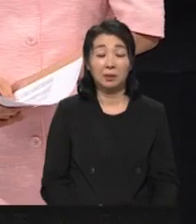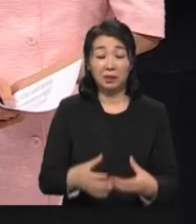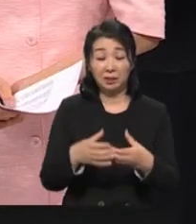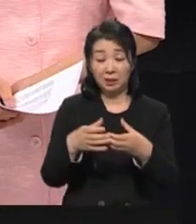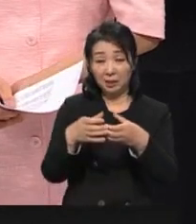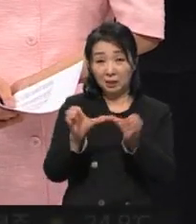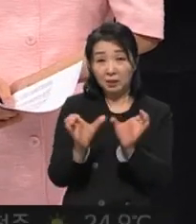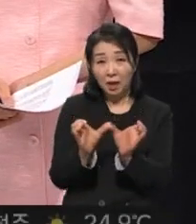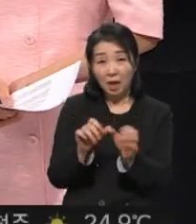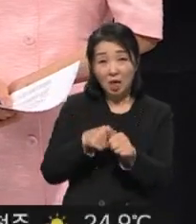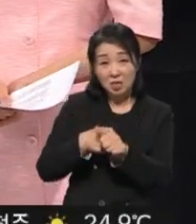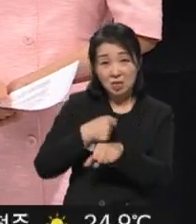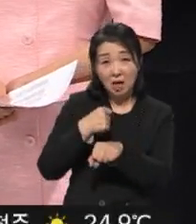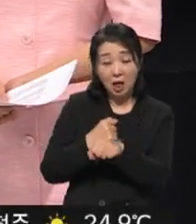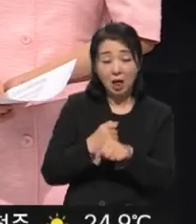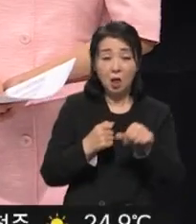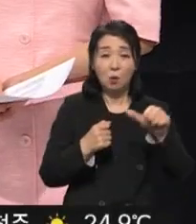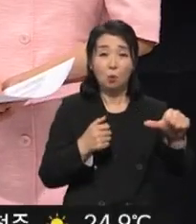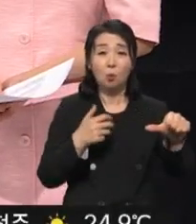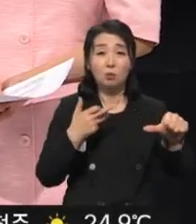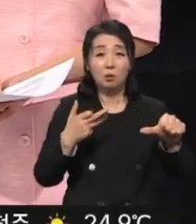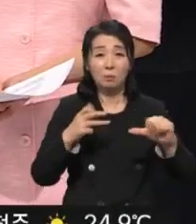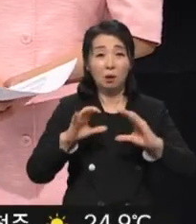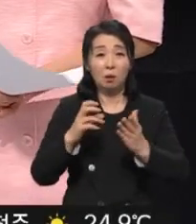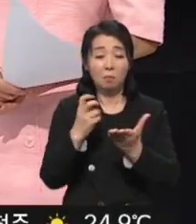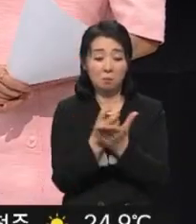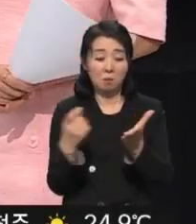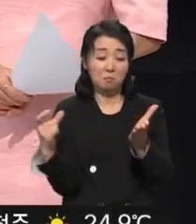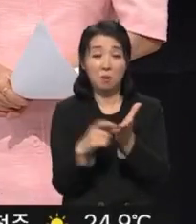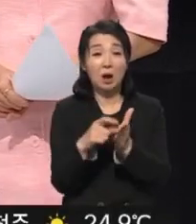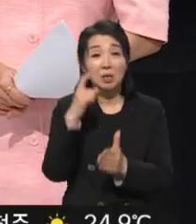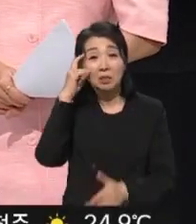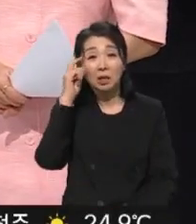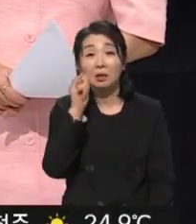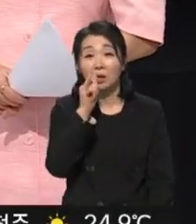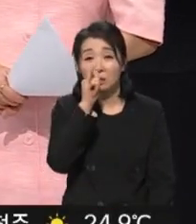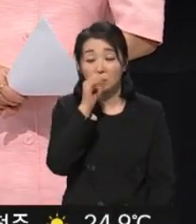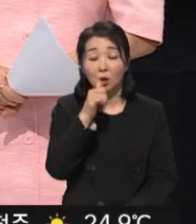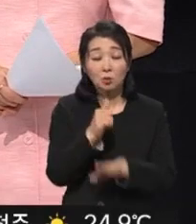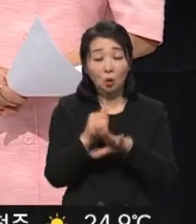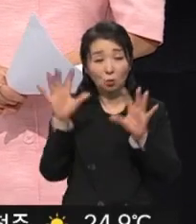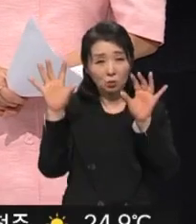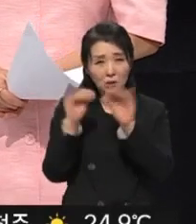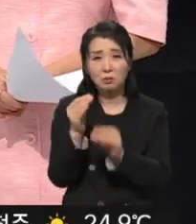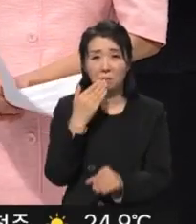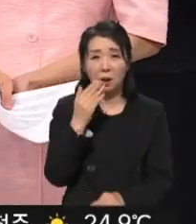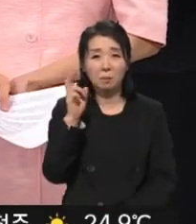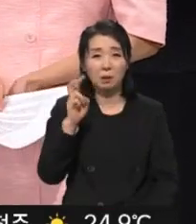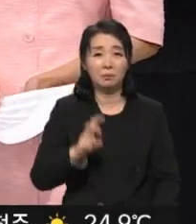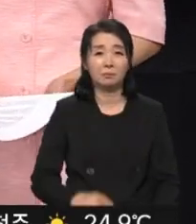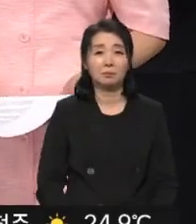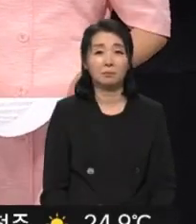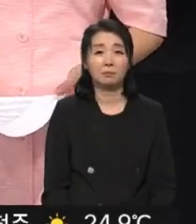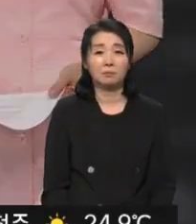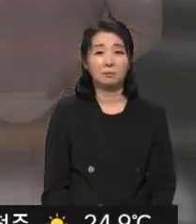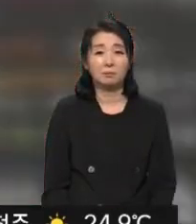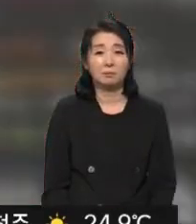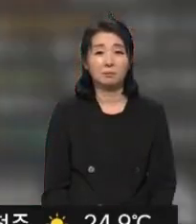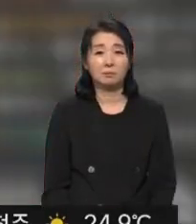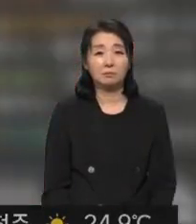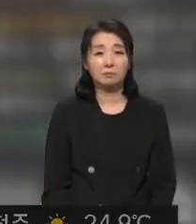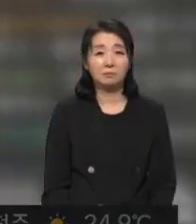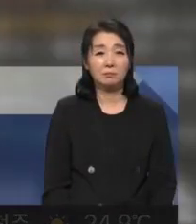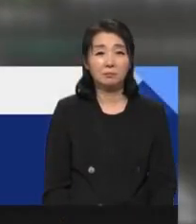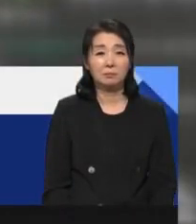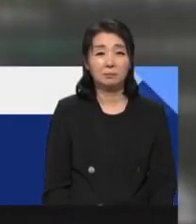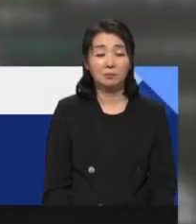자신을 징계할 정도로 5.18 헌법 수록에 대한 의지를 갖고 있기 때문에 찬성할 수밖에 없다는 건데요. 우리